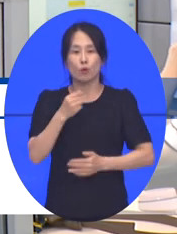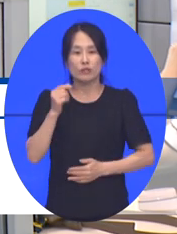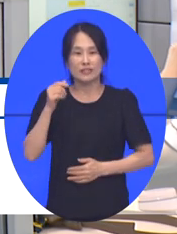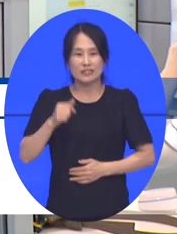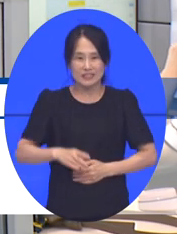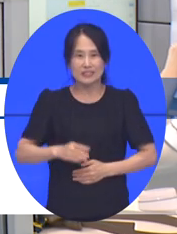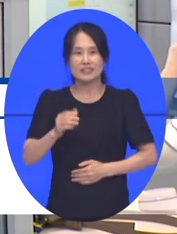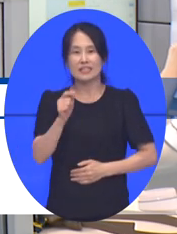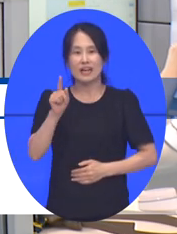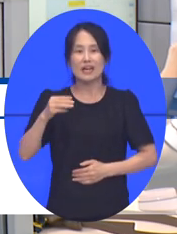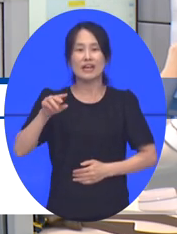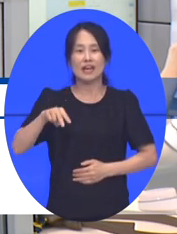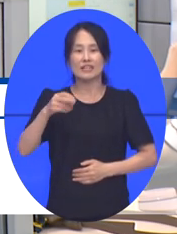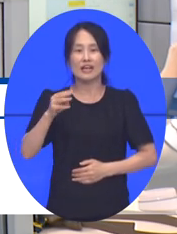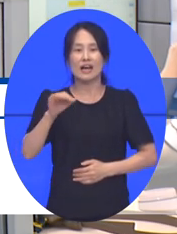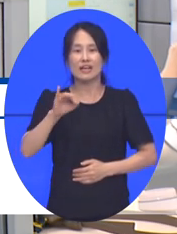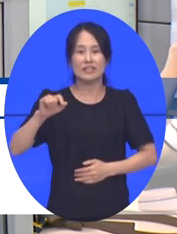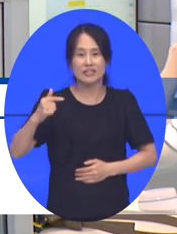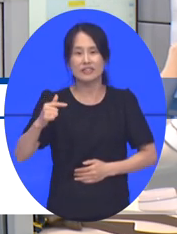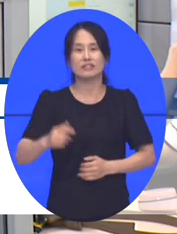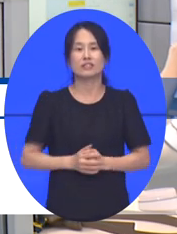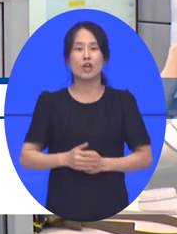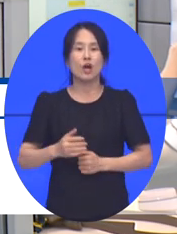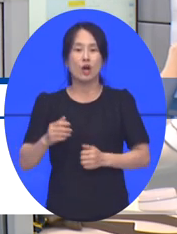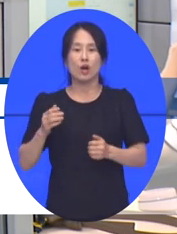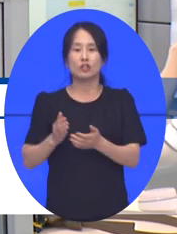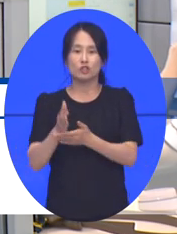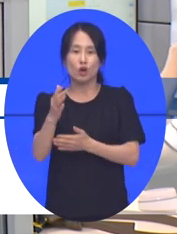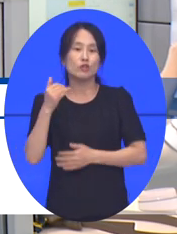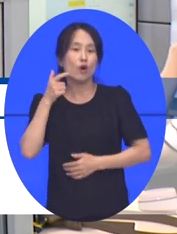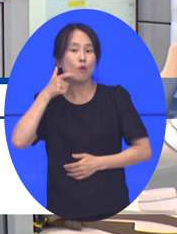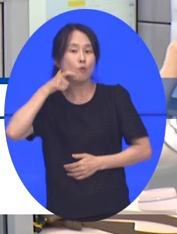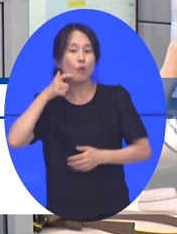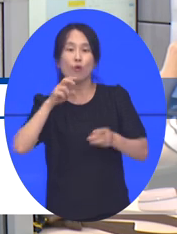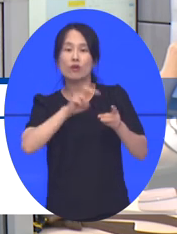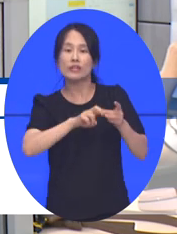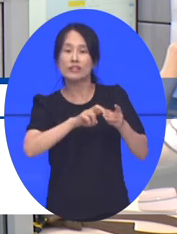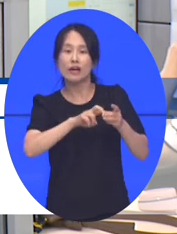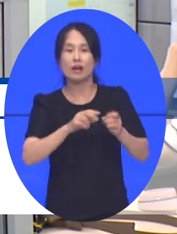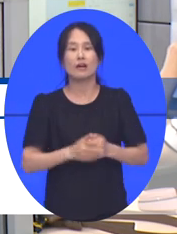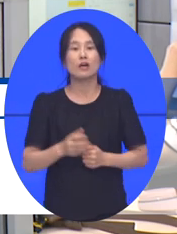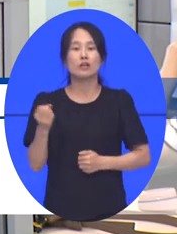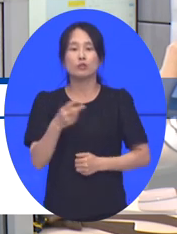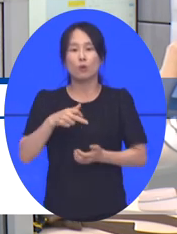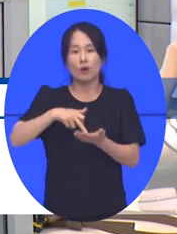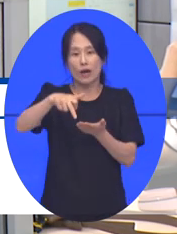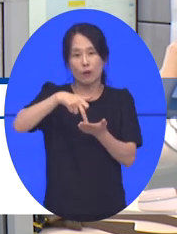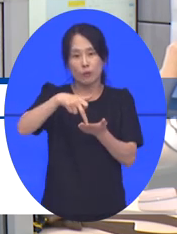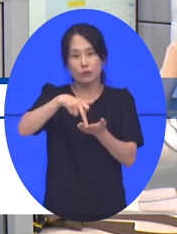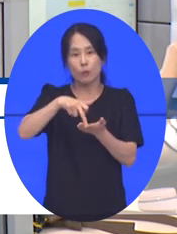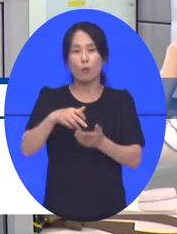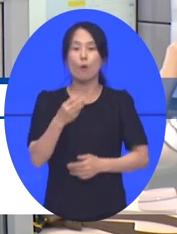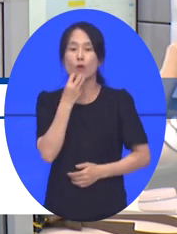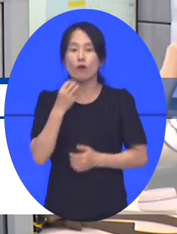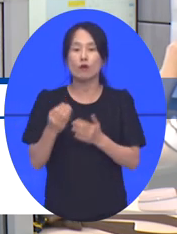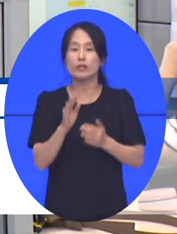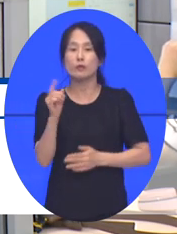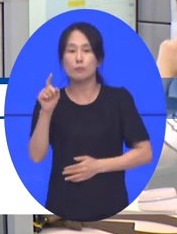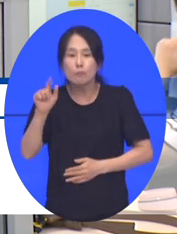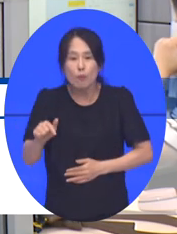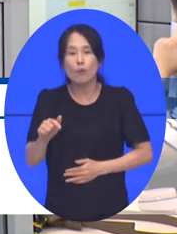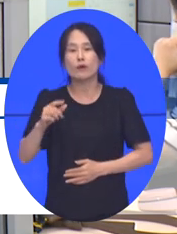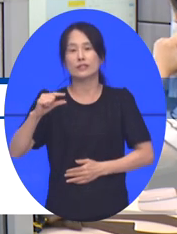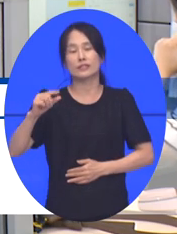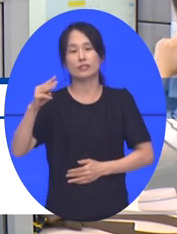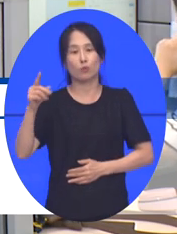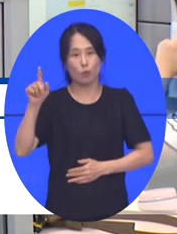한라인 010-4419-772 전용 콜센터 031120 그리고 카카오톡 채널인